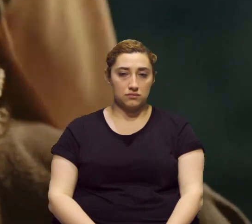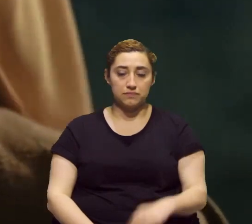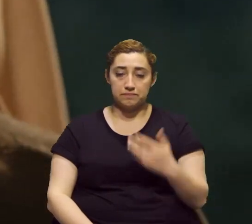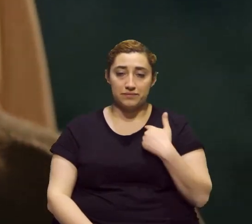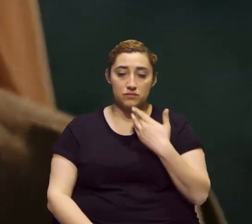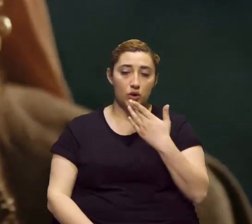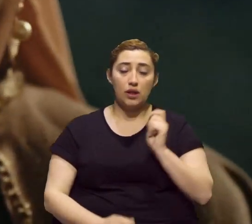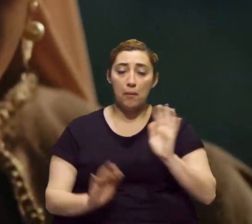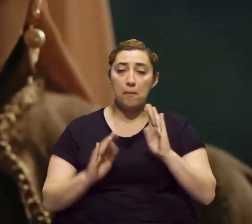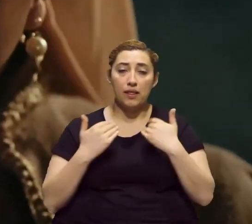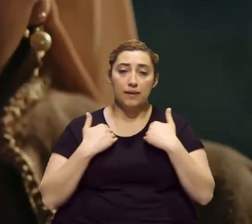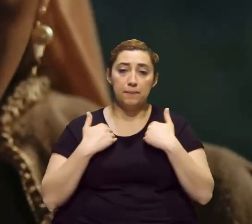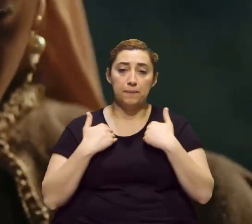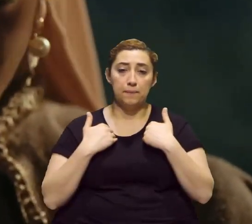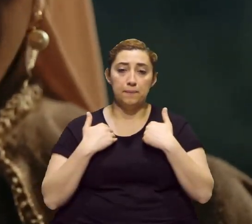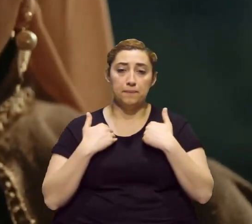Söyleyemedim.